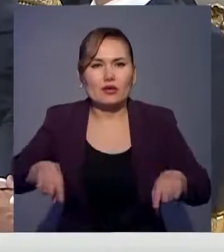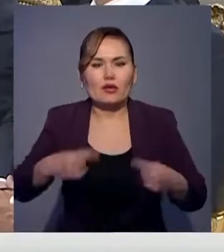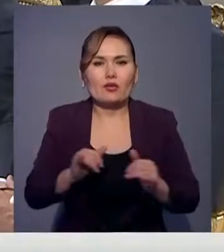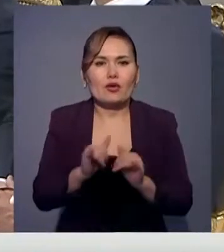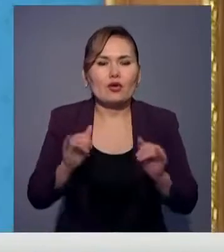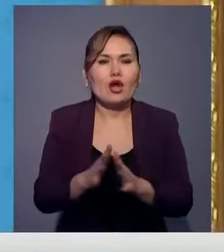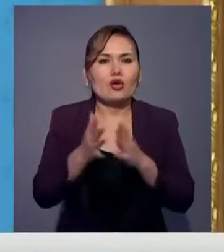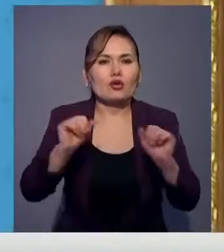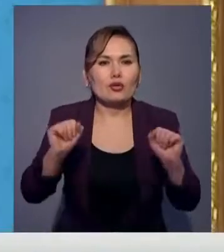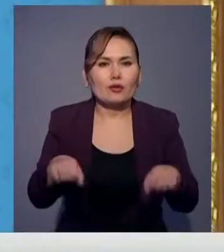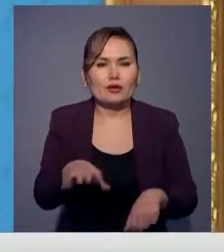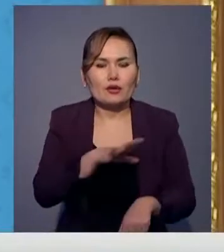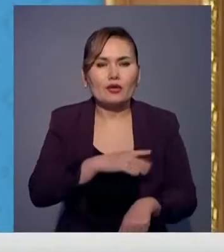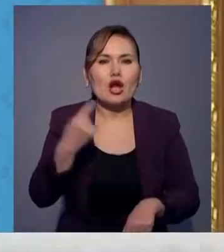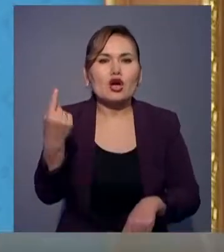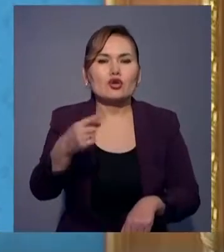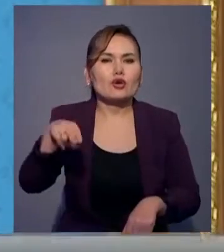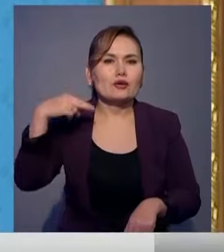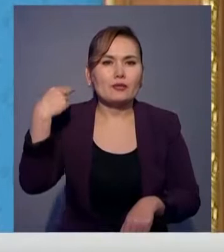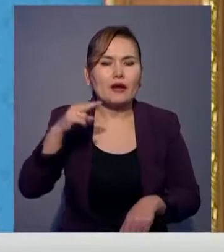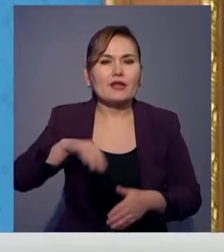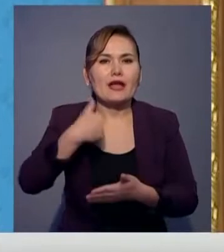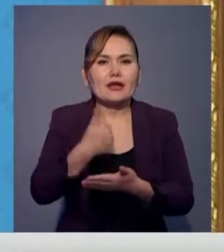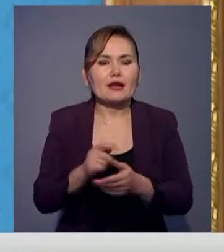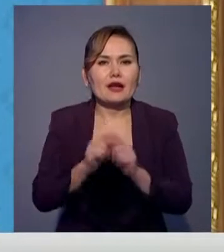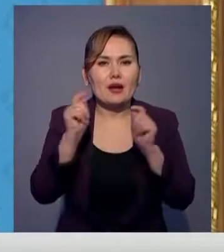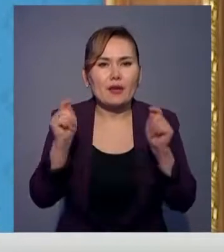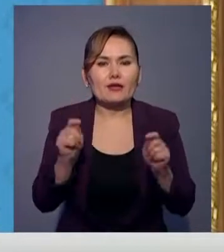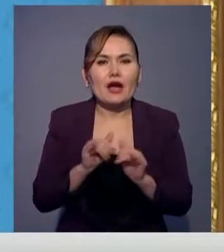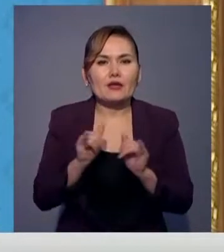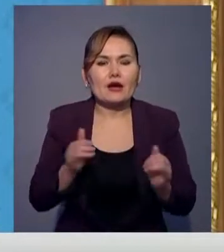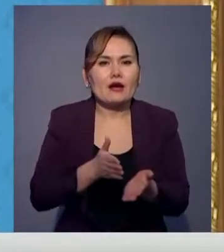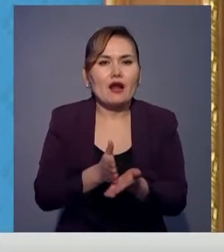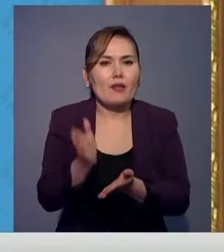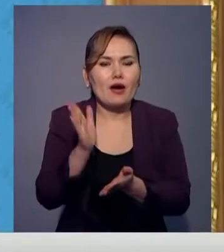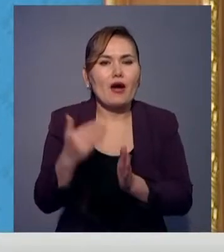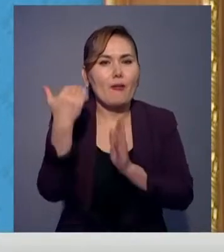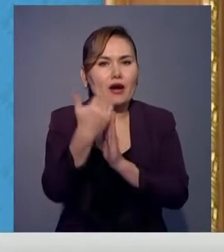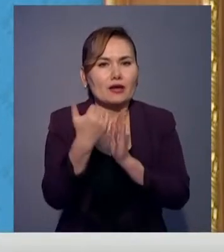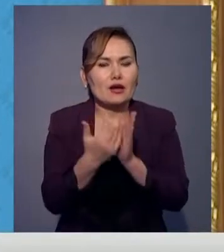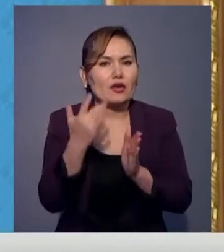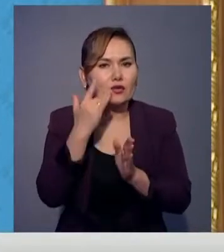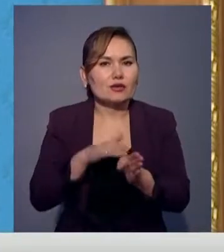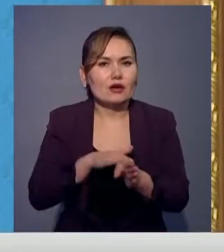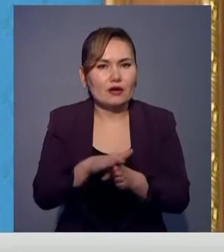тудырды. Біз тұңғыш президентіміз негізін қалаған дамудың стратегиялық бағдарынан